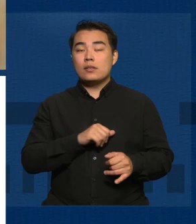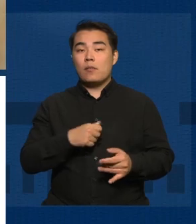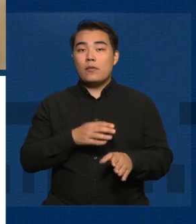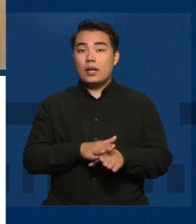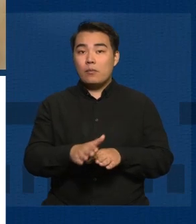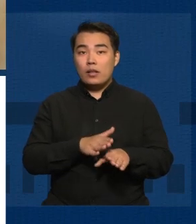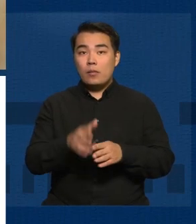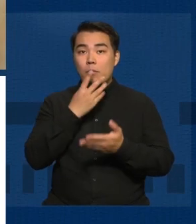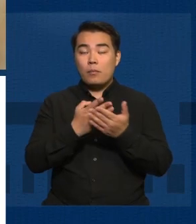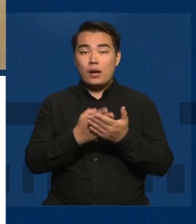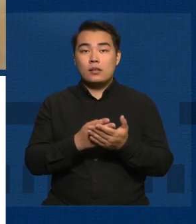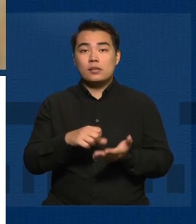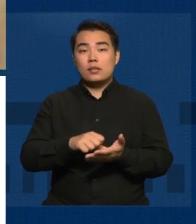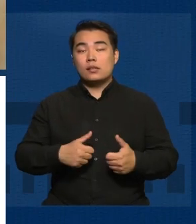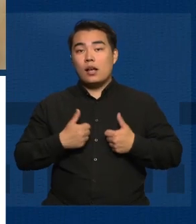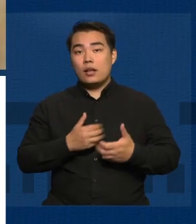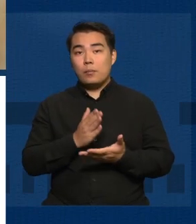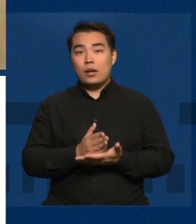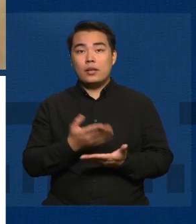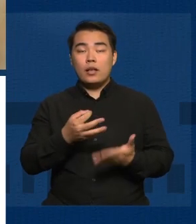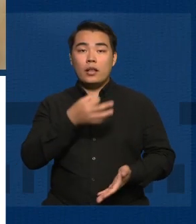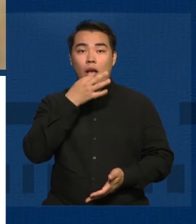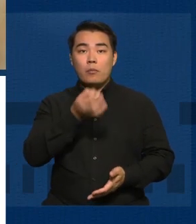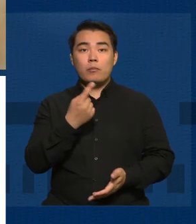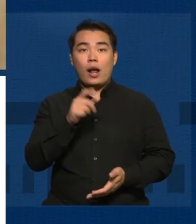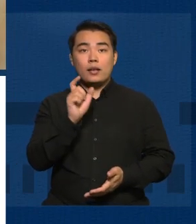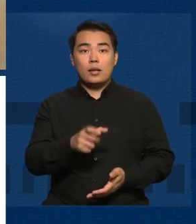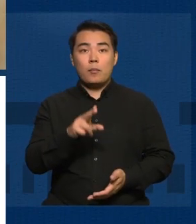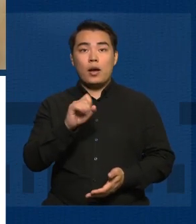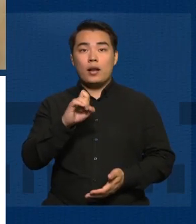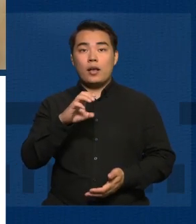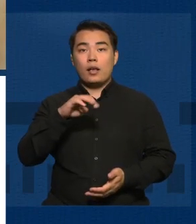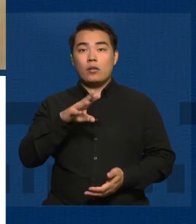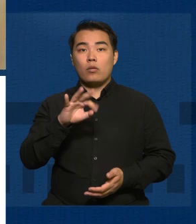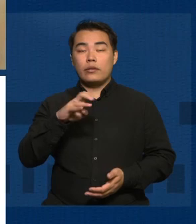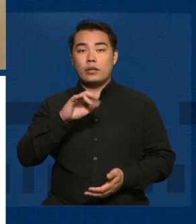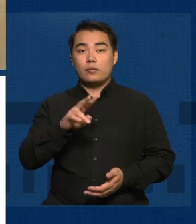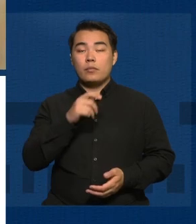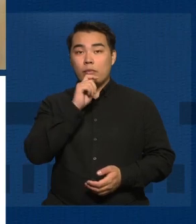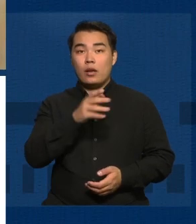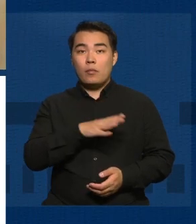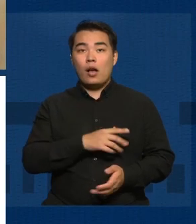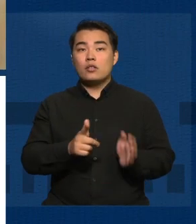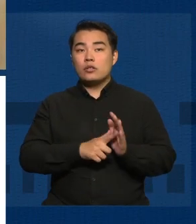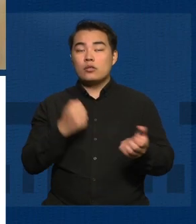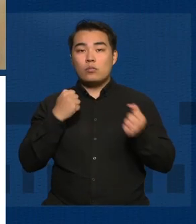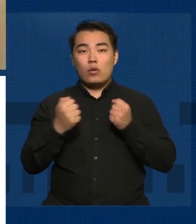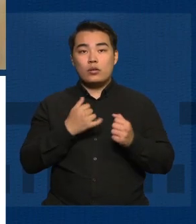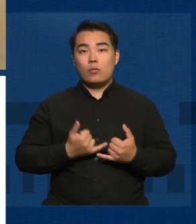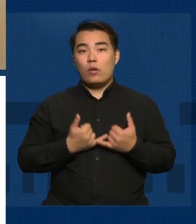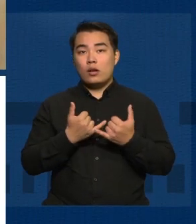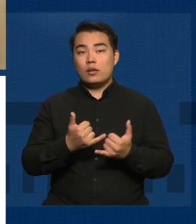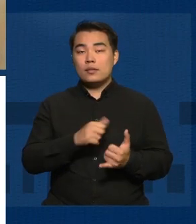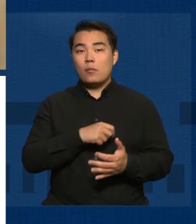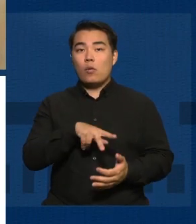ерекше үлес қосқандар да бар. Атап айтқанда, бір азаматқа парасат ордені берілді. 7 спортшы құрмет